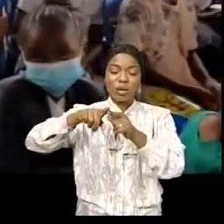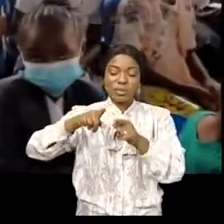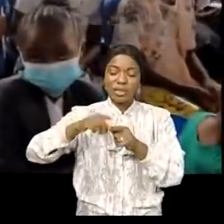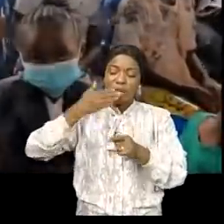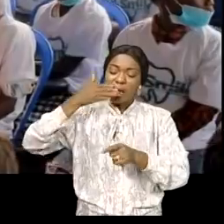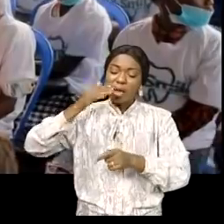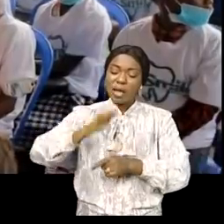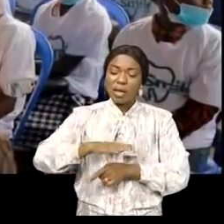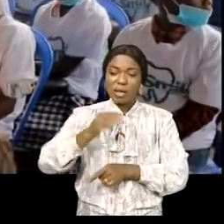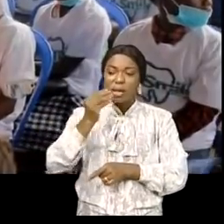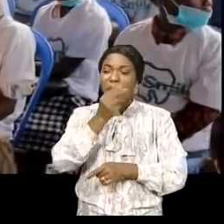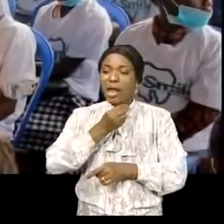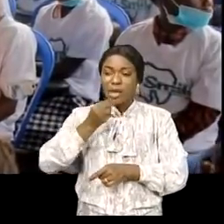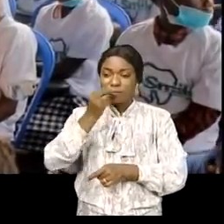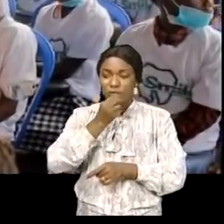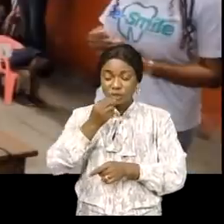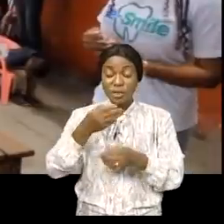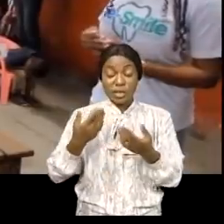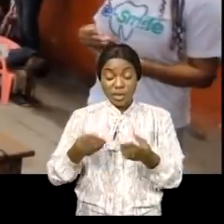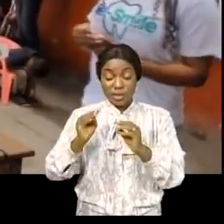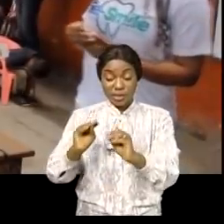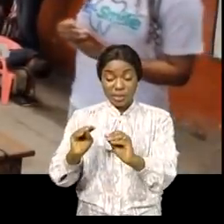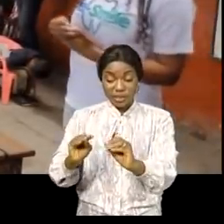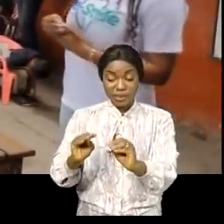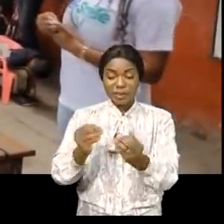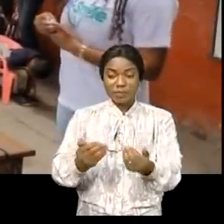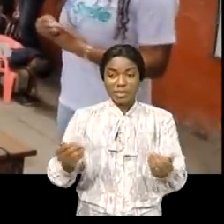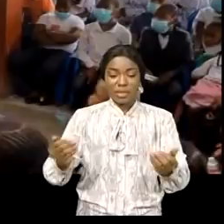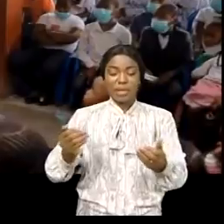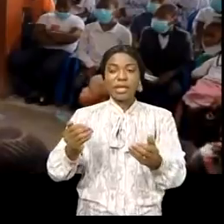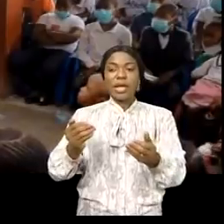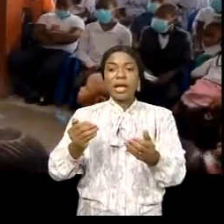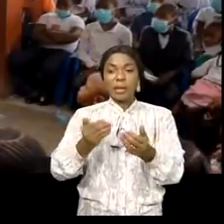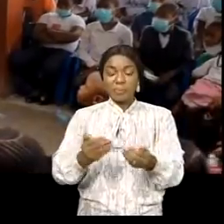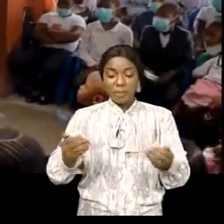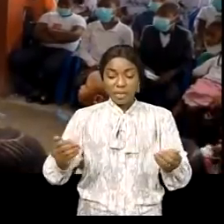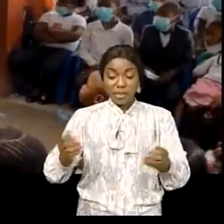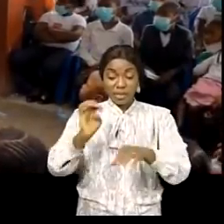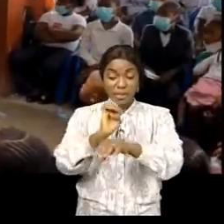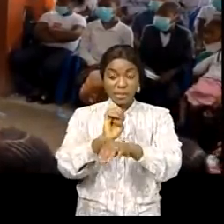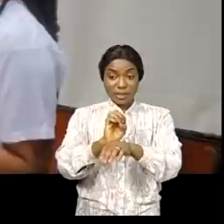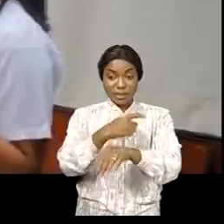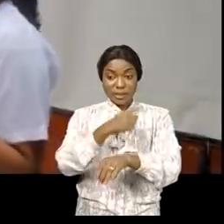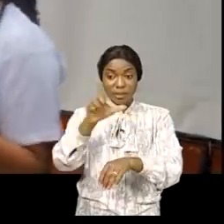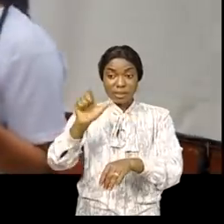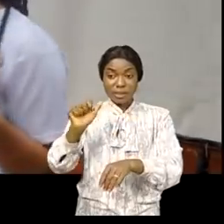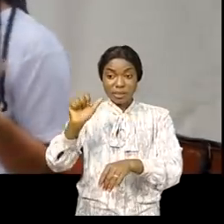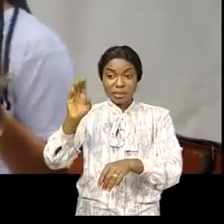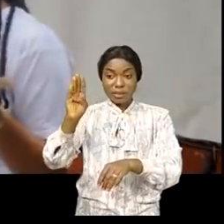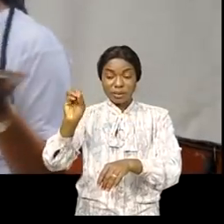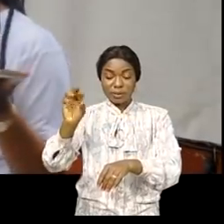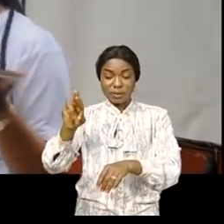des enseignements spirituels, les enfants et jeunes de l'église de la Borne, extension de Lingala, ont été sensibilisés ce